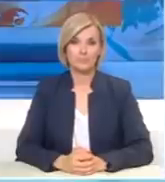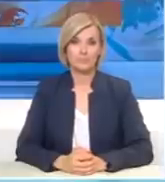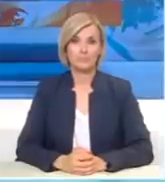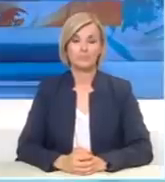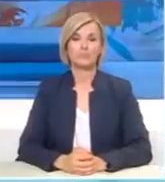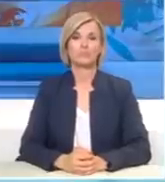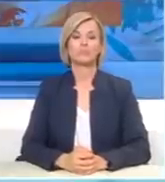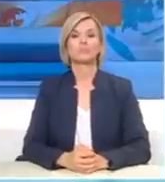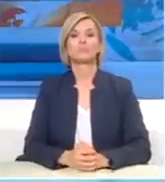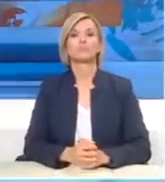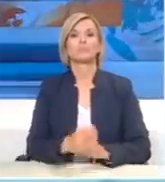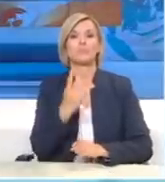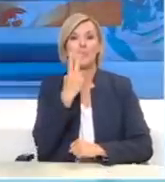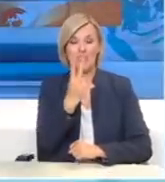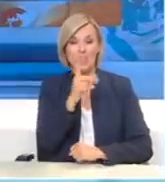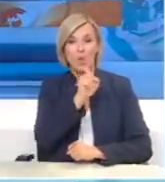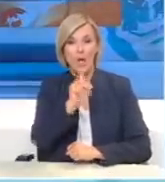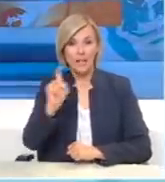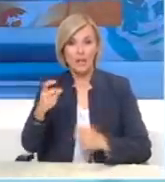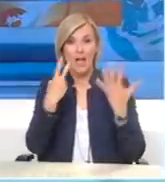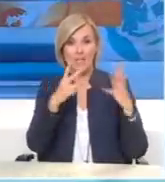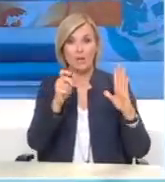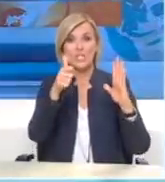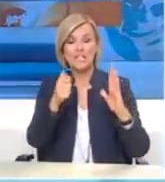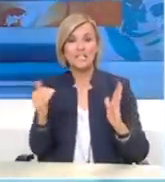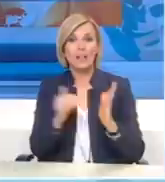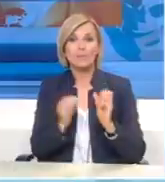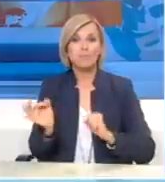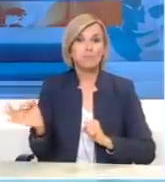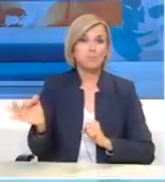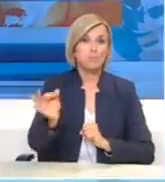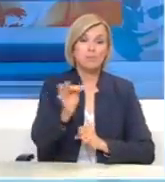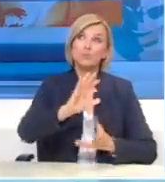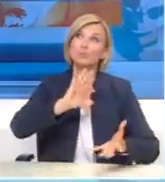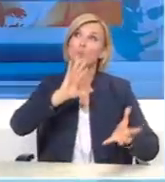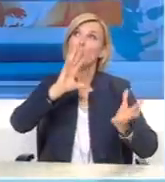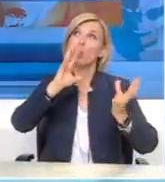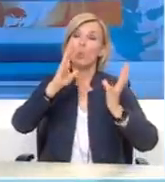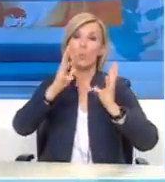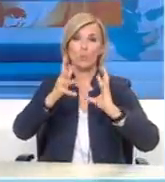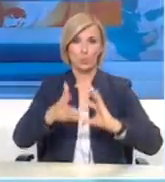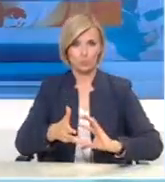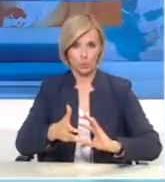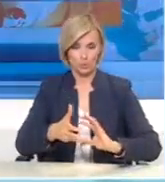έχουν καταγραφεί περισσότερα από 2.760.000 καταγεγραμμένα κρούσματα του νέου κορονοϊού σε παγκόσμιο επίπεδο.